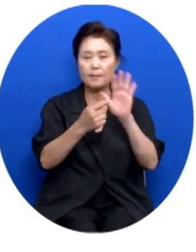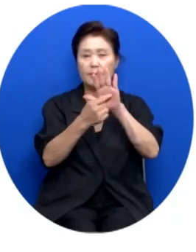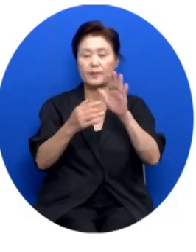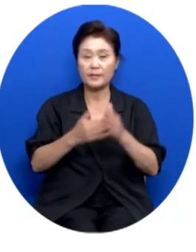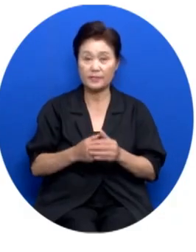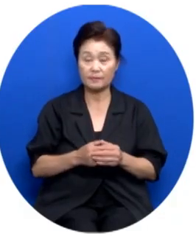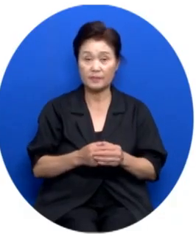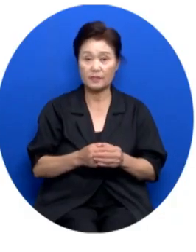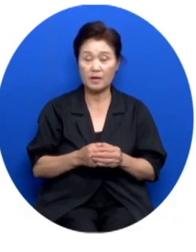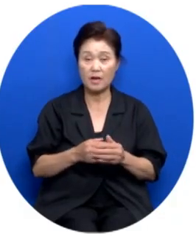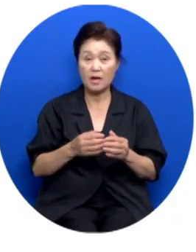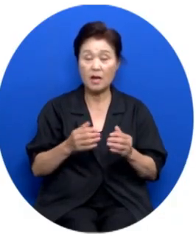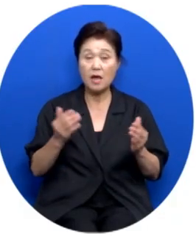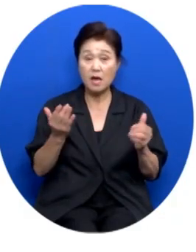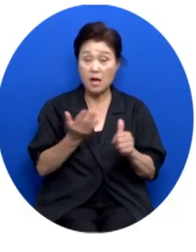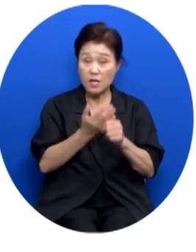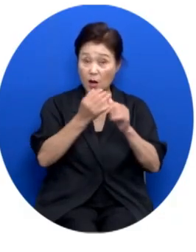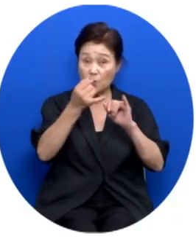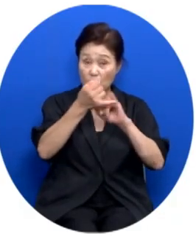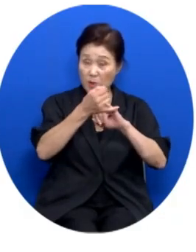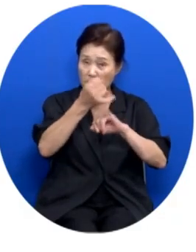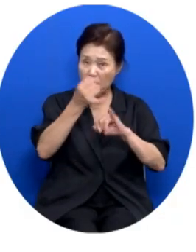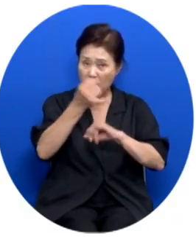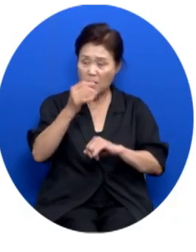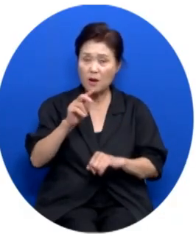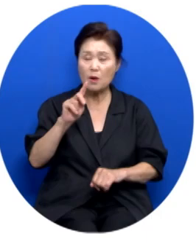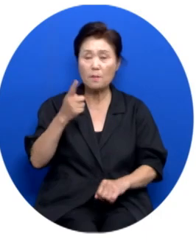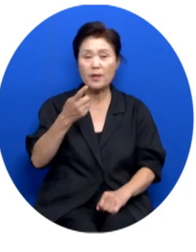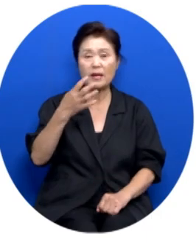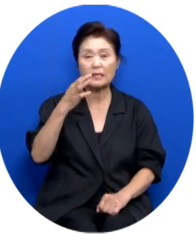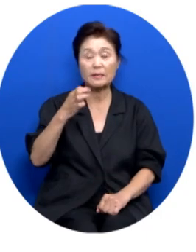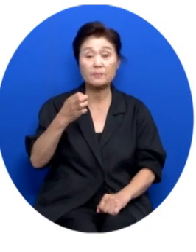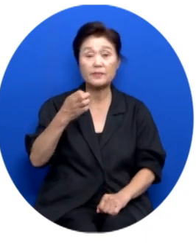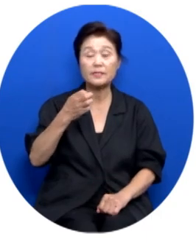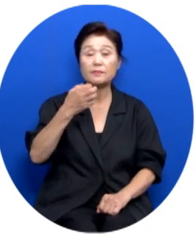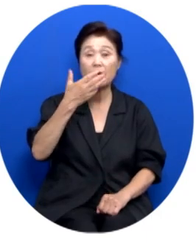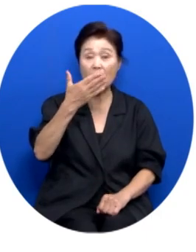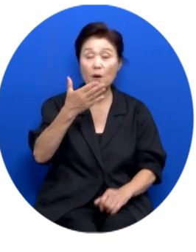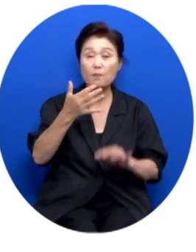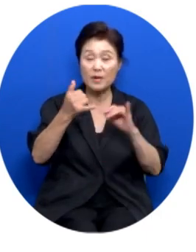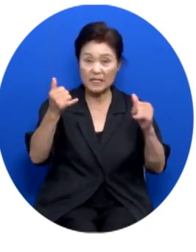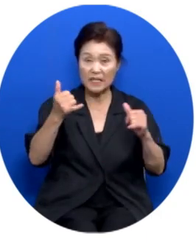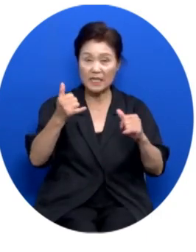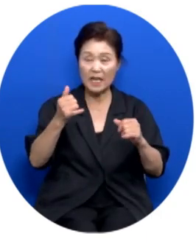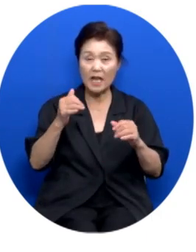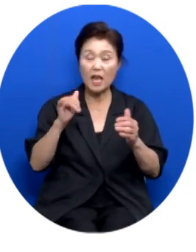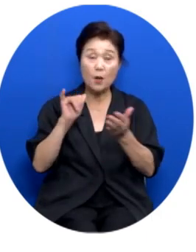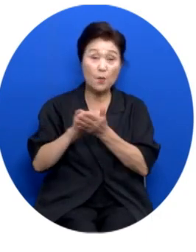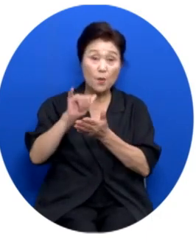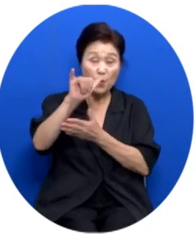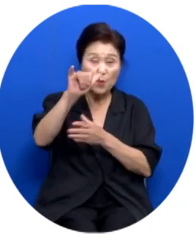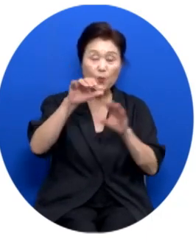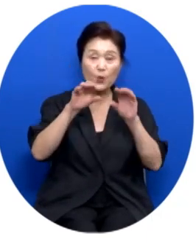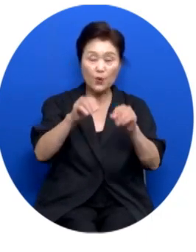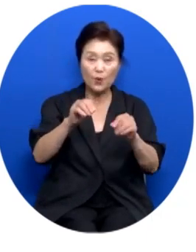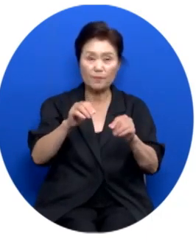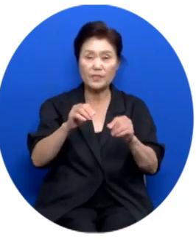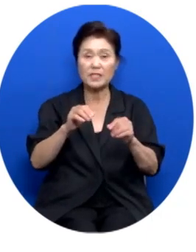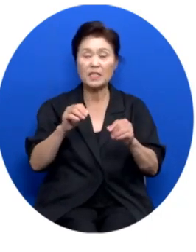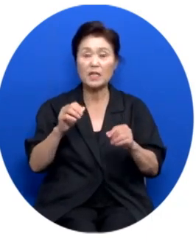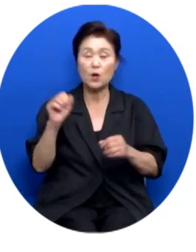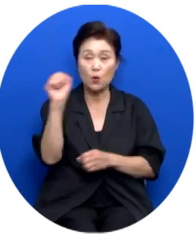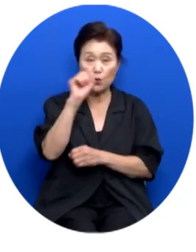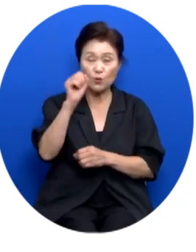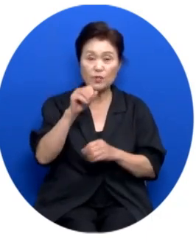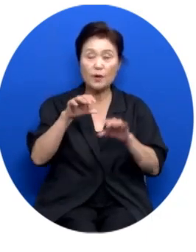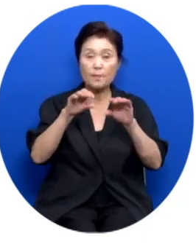여가부는 양육비 채무 불이행자 139명에게 출국 금지와 운전면허 정지 등 총 180건의 제재 조치